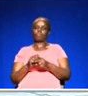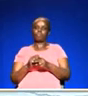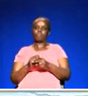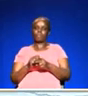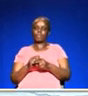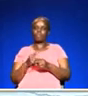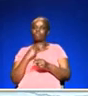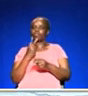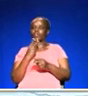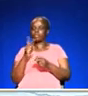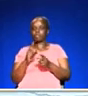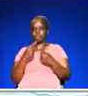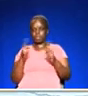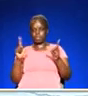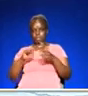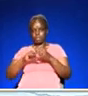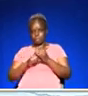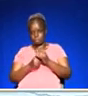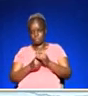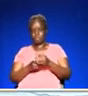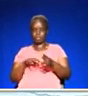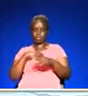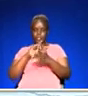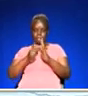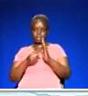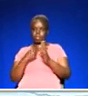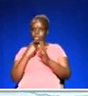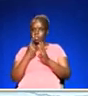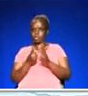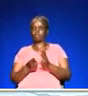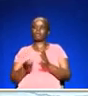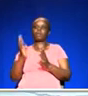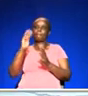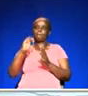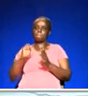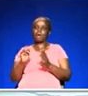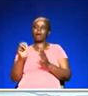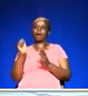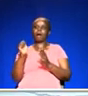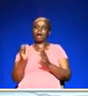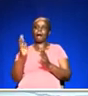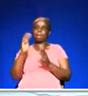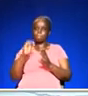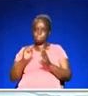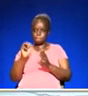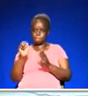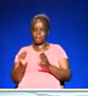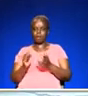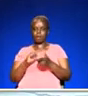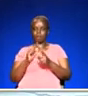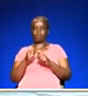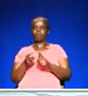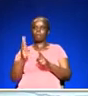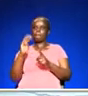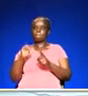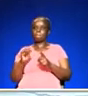kukua. Baadaye atasema mama ama mami, mami, mami. Hiyo